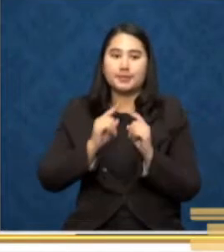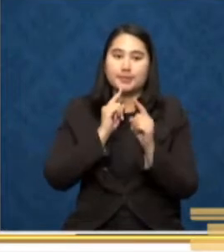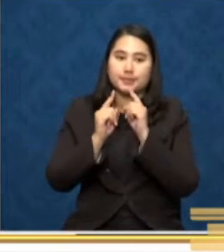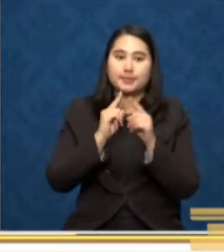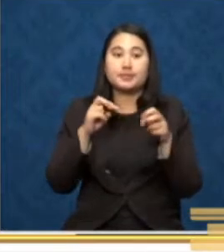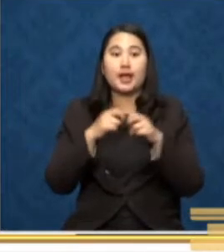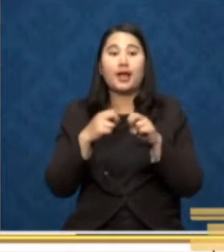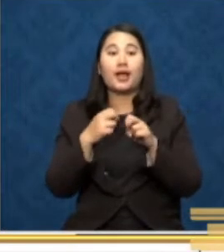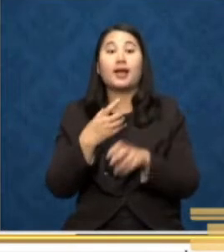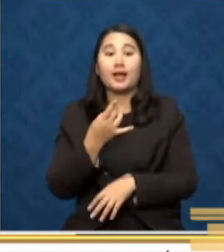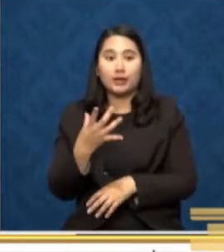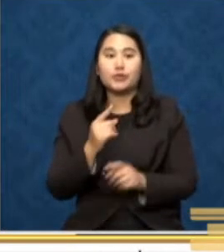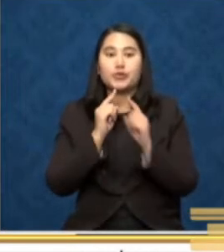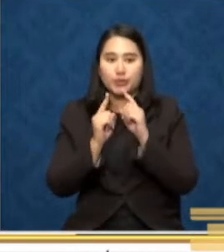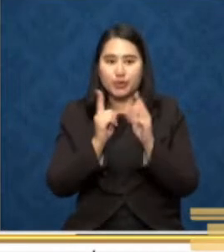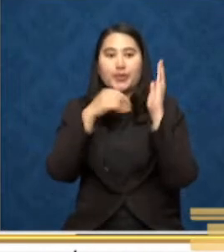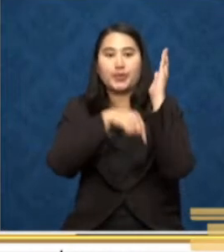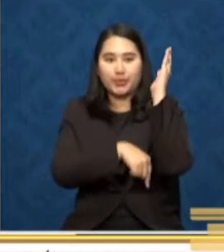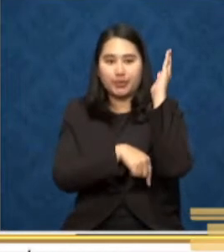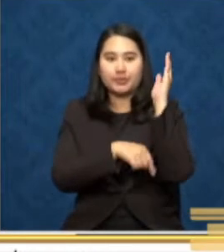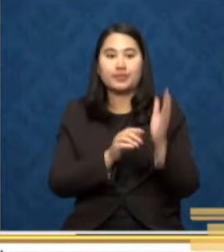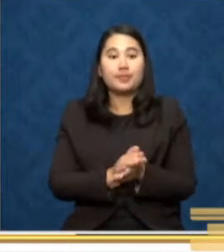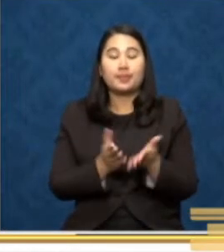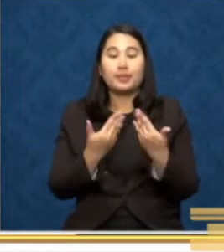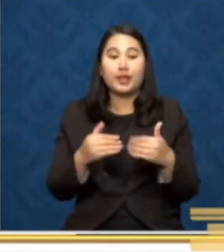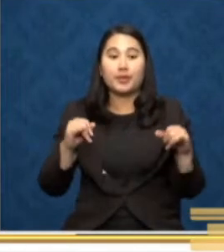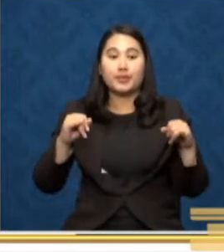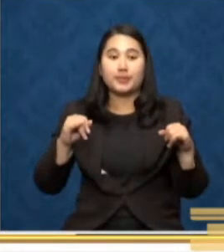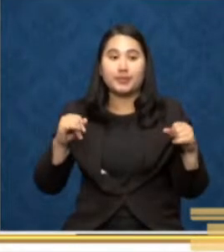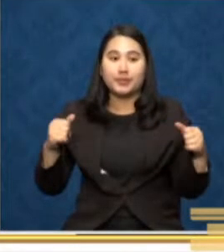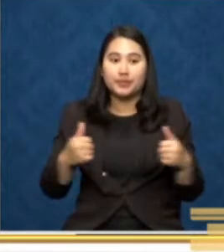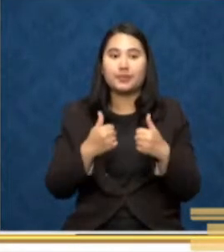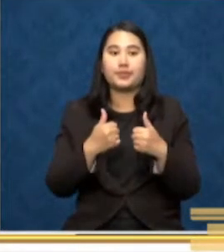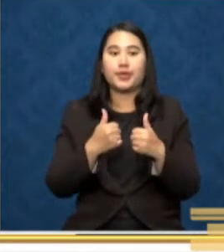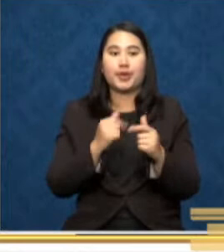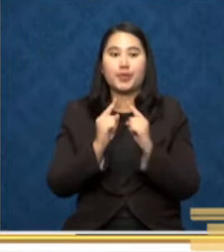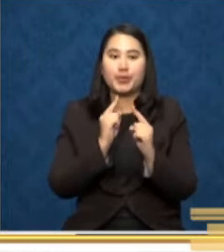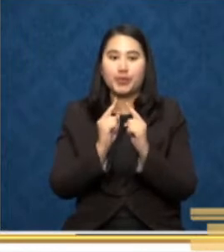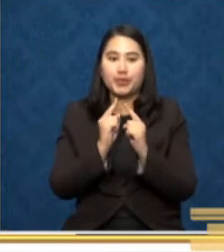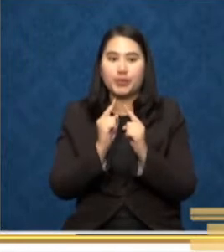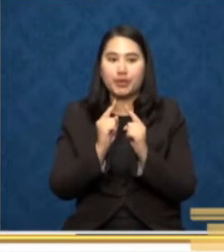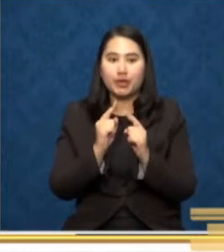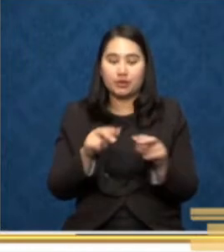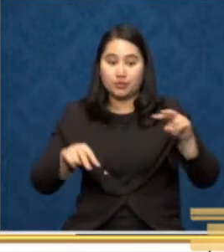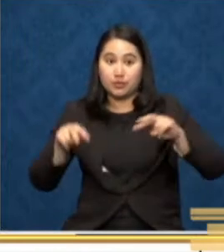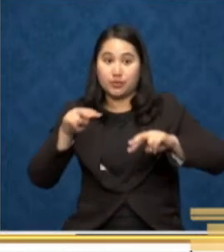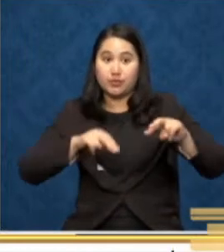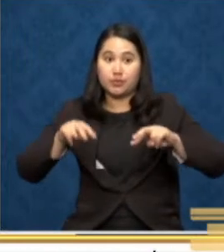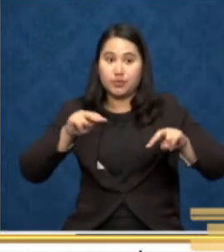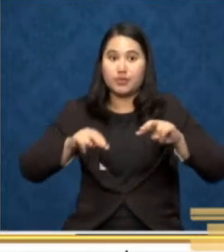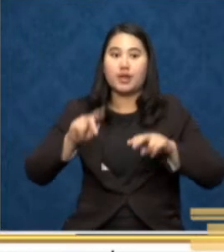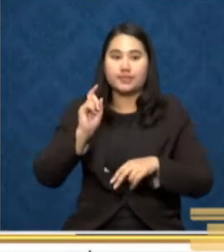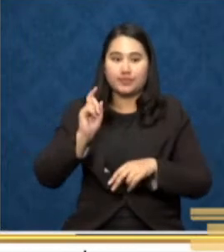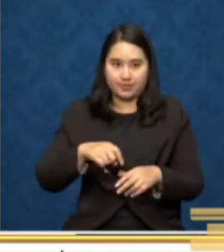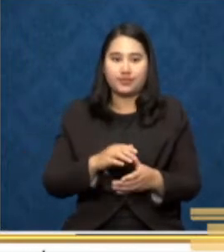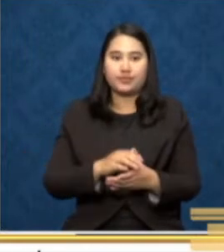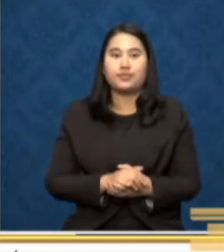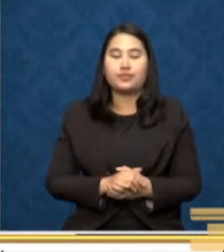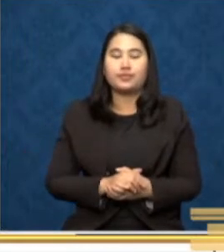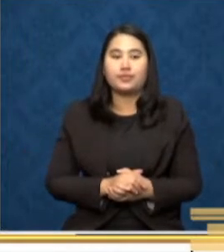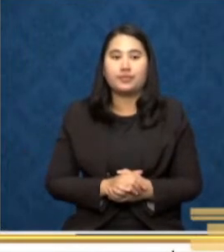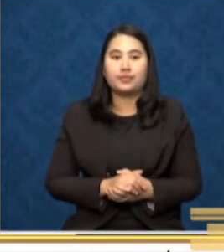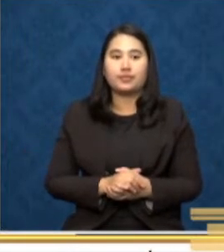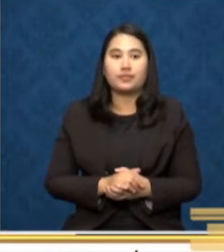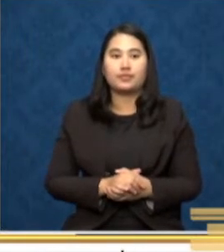าเกิดอะไรขึ้นเอามาคุยที่นี่เพราะฉะนั้นฝ่ายผู้เจรจาจำเป็นต้องได้รับอิมมูนิตี้หรือการคุ้มกันหากจะมีการพูดคุยในพื้นที่ประเทศ